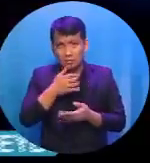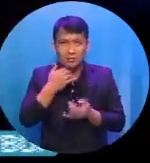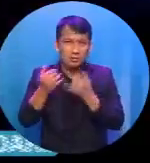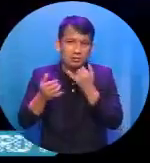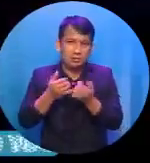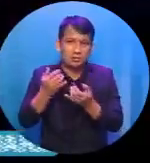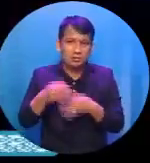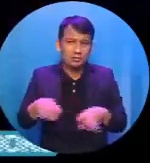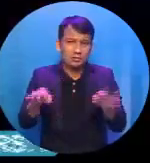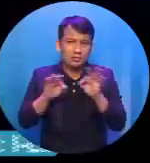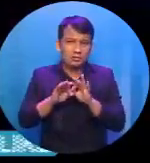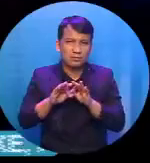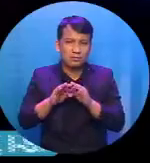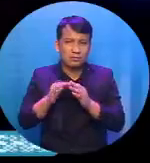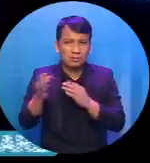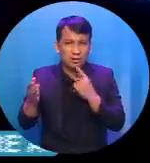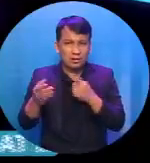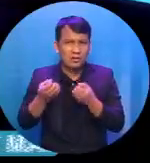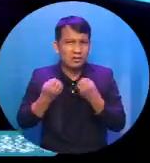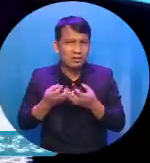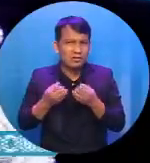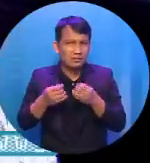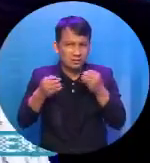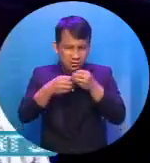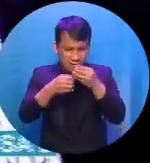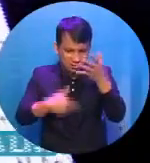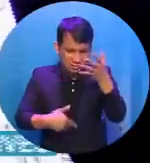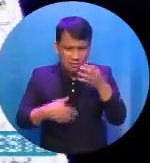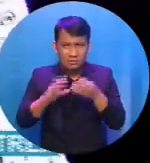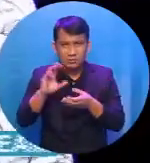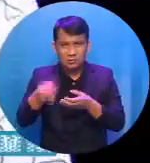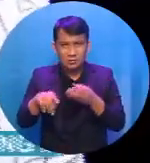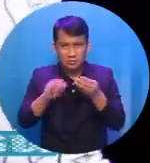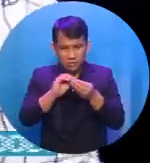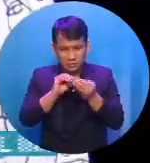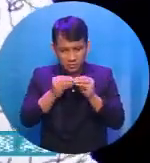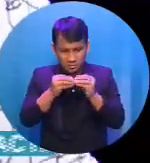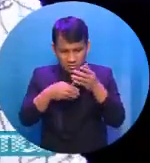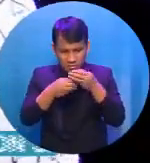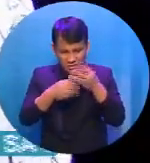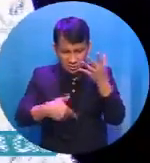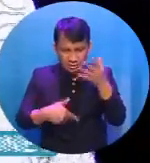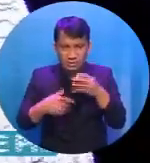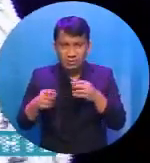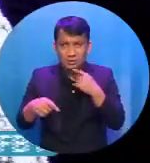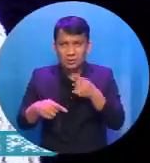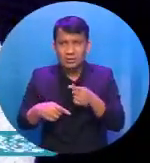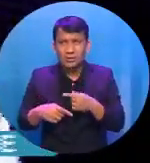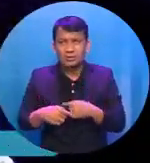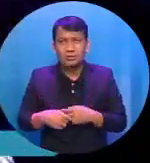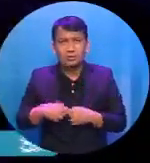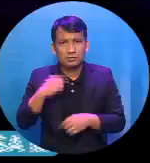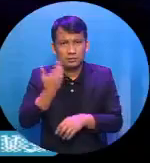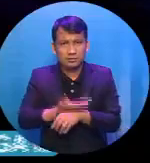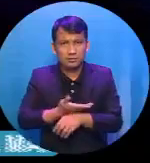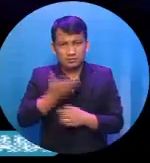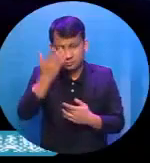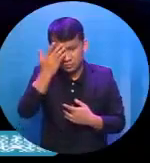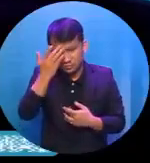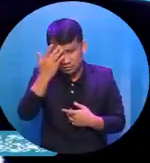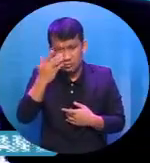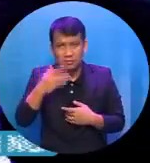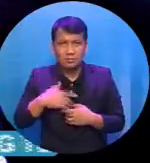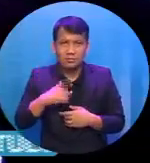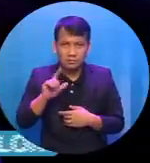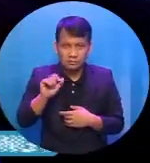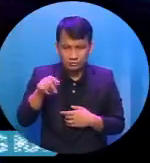ka pa. At oh eto God. Pa, Idol, ano? Ang dami ni comment dito, di ba, ng kanilang mga cellphone number. Sabi pa nung iba, grabe yung anak ko, may sakit, may